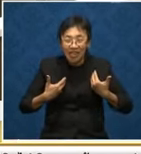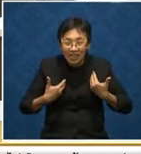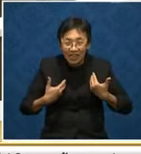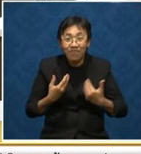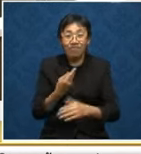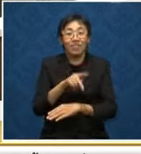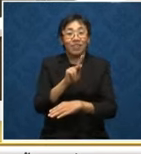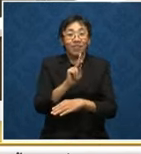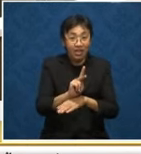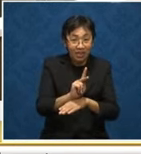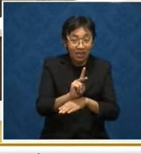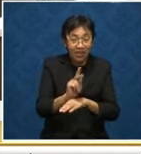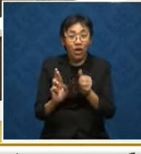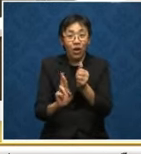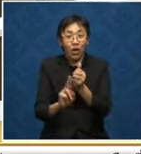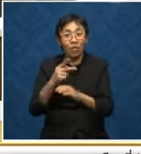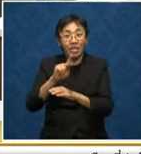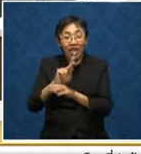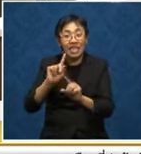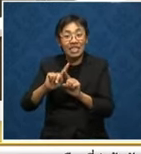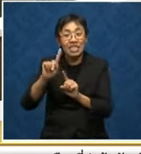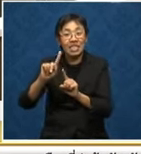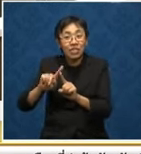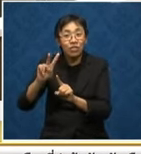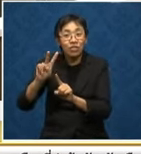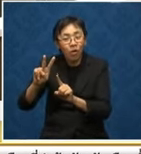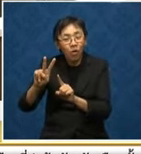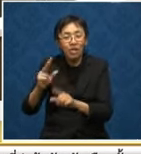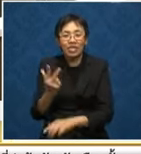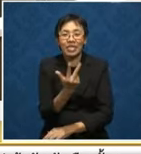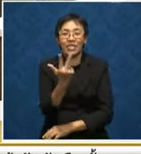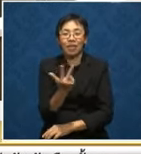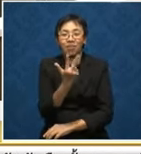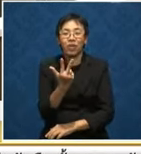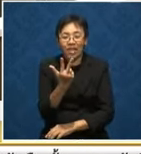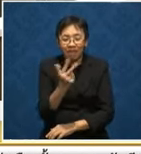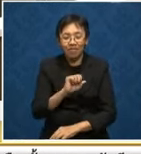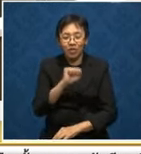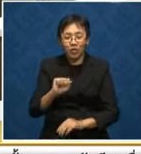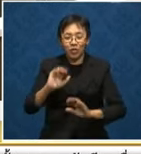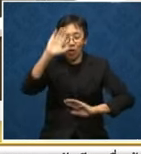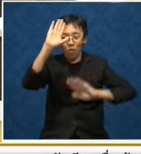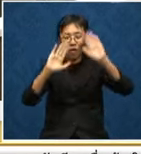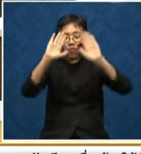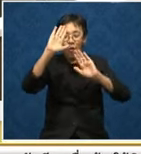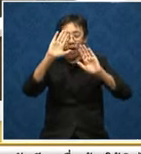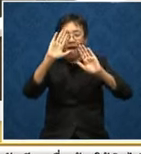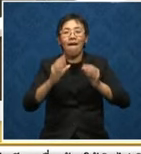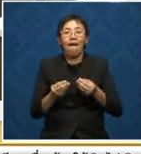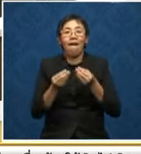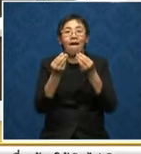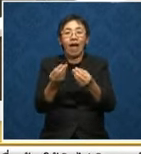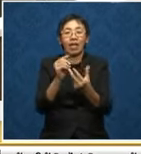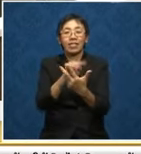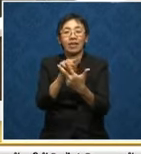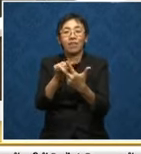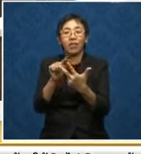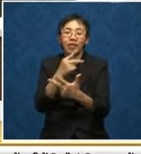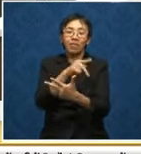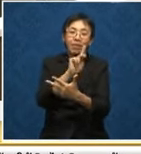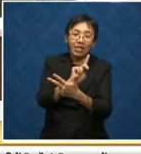านและรองประธานทั้งสองที่ได้รับเกียรติจากสมาชิกให้เข้ามาเป็นตัวแทนอันทรงเกียรติของพวกเ